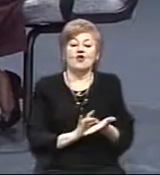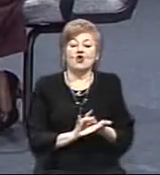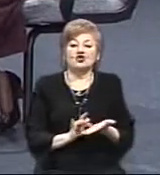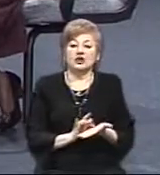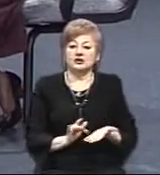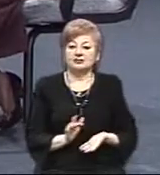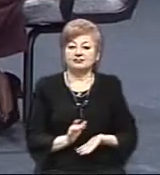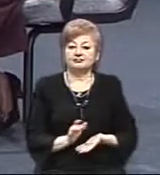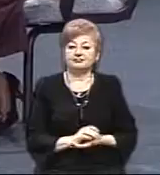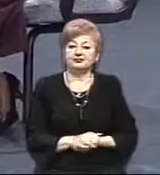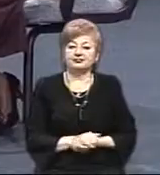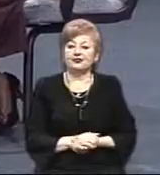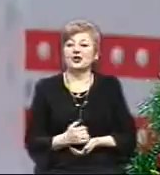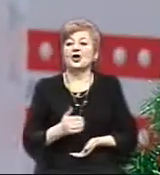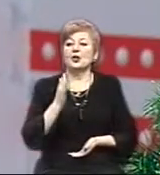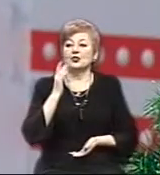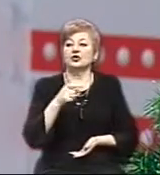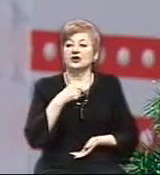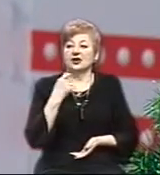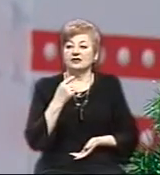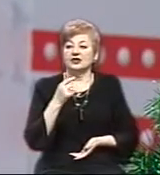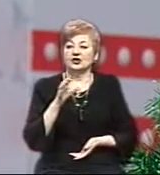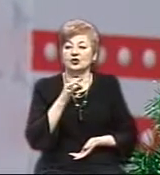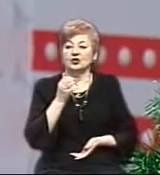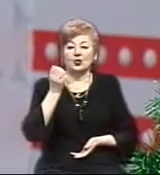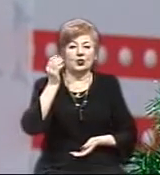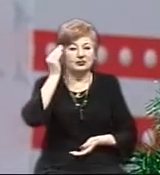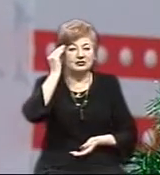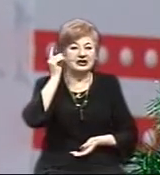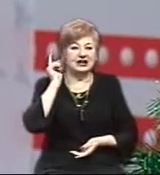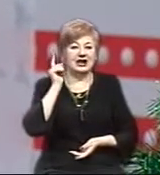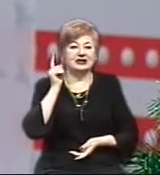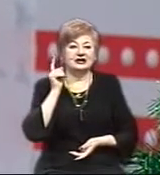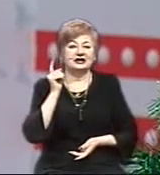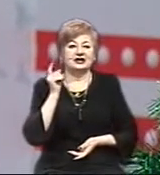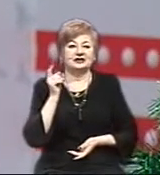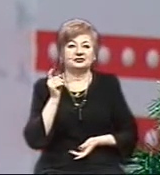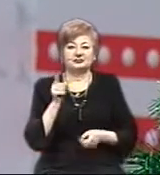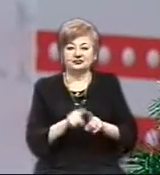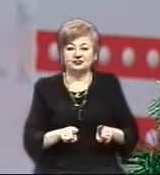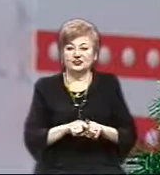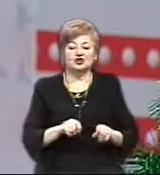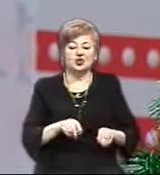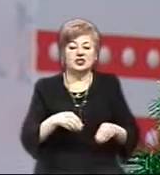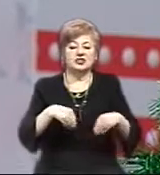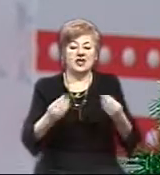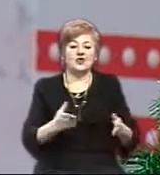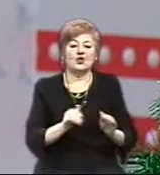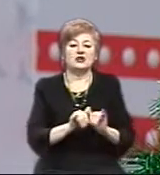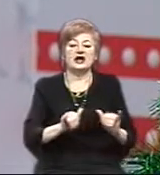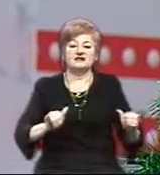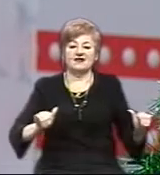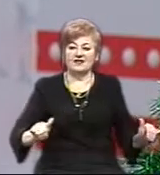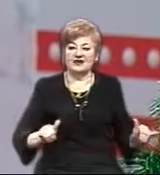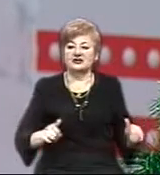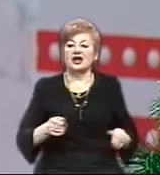влаштуємо? Ми будемо казати про стереотипи. Стереотипи – це те, що не дає розвиватися. Стереотипи